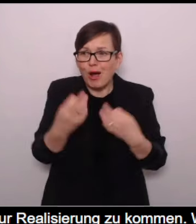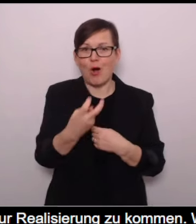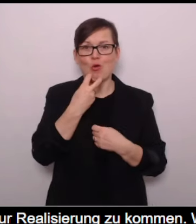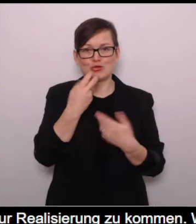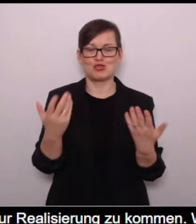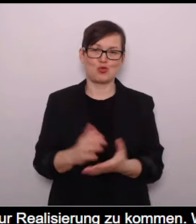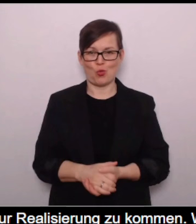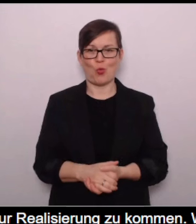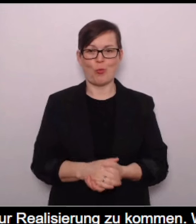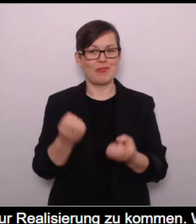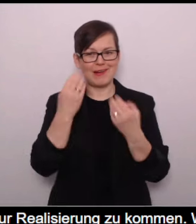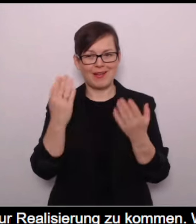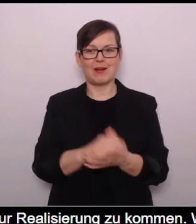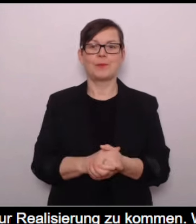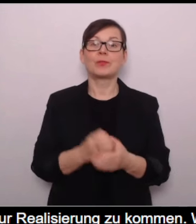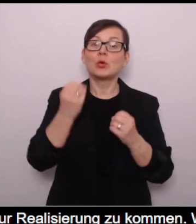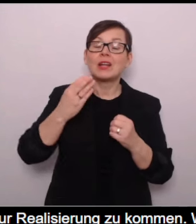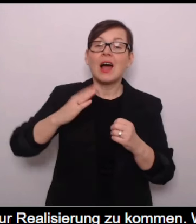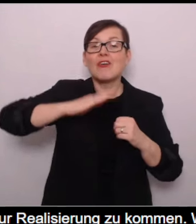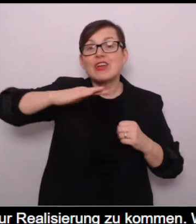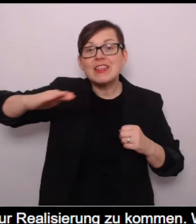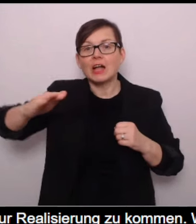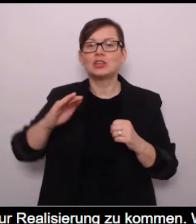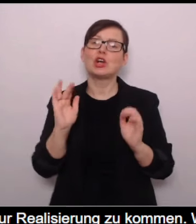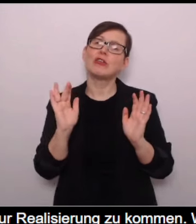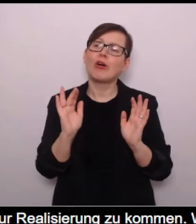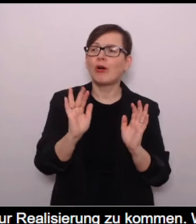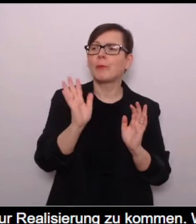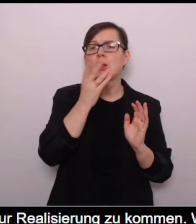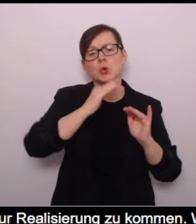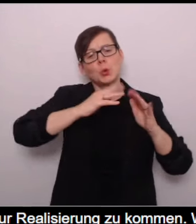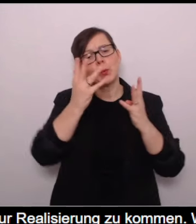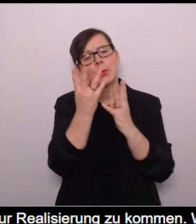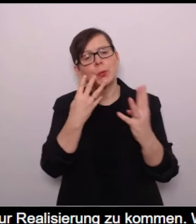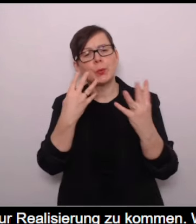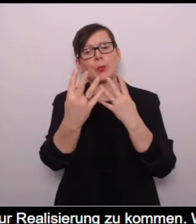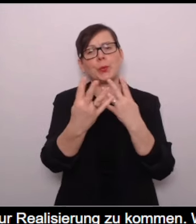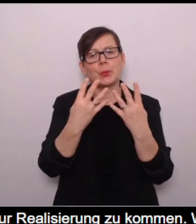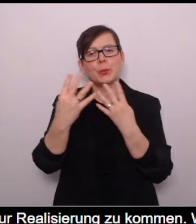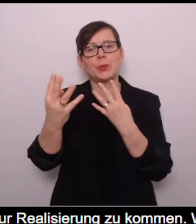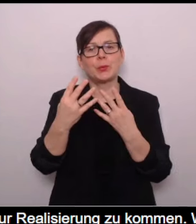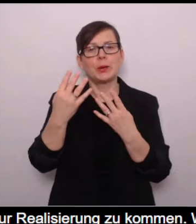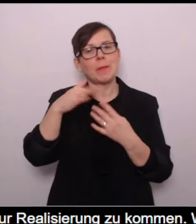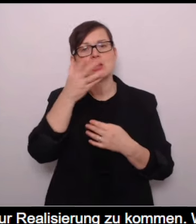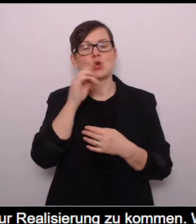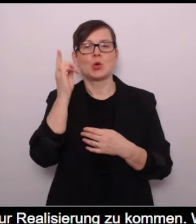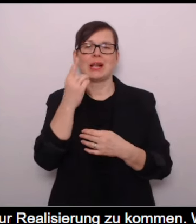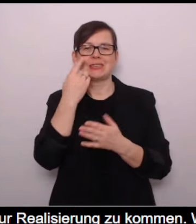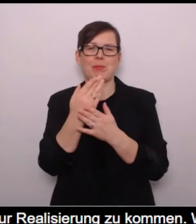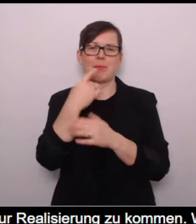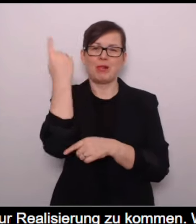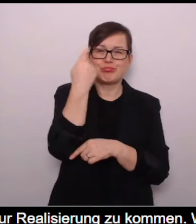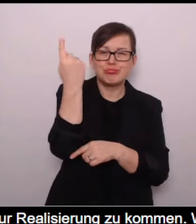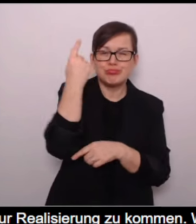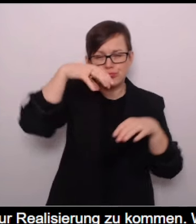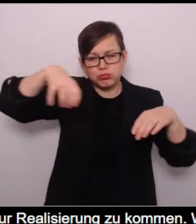mitzugehen. Irgendwo muss der Strom herkommen, ich brauche diese Dinge nicht zu wiederholen. Natürlich ist eine völlig unberührte Landschaft für viele attraktiver, als